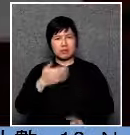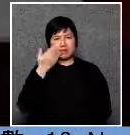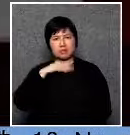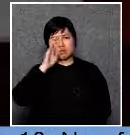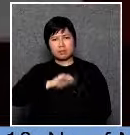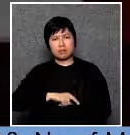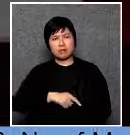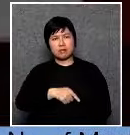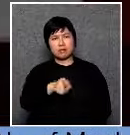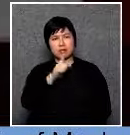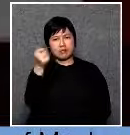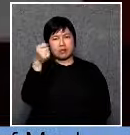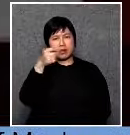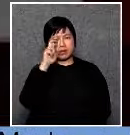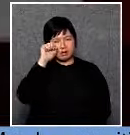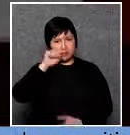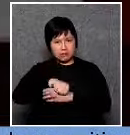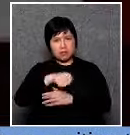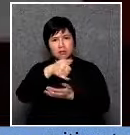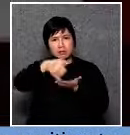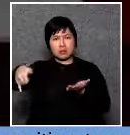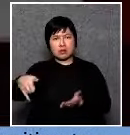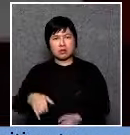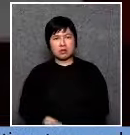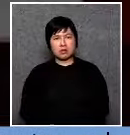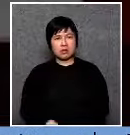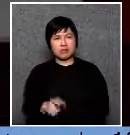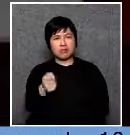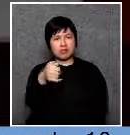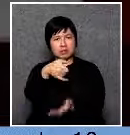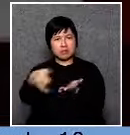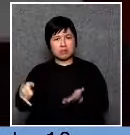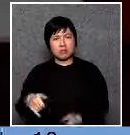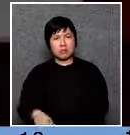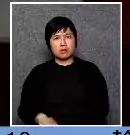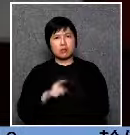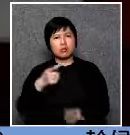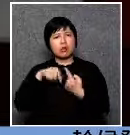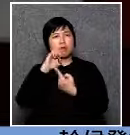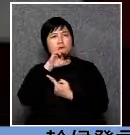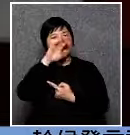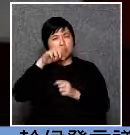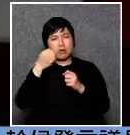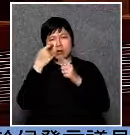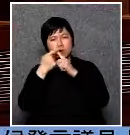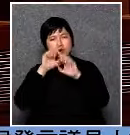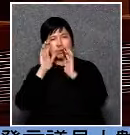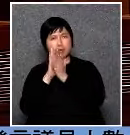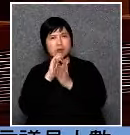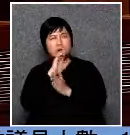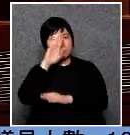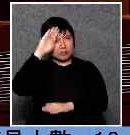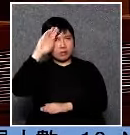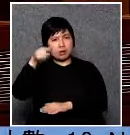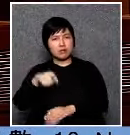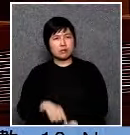道，你仲唔立即鞠躬下台？請佢立即下台，幫我選擇全香港市民嘅意思。 黃毓民議員，唔該，坐低。